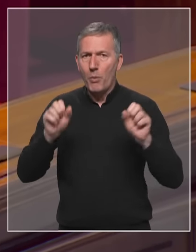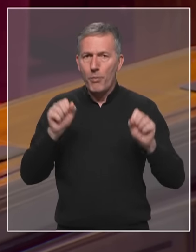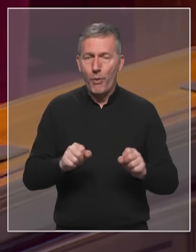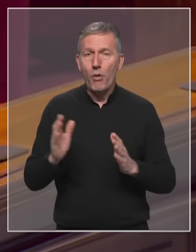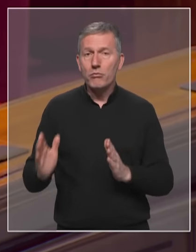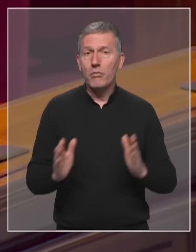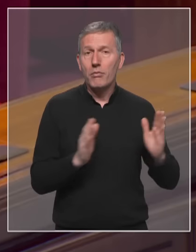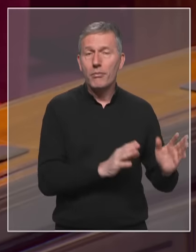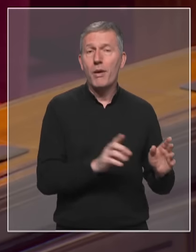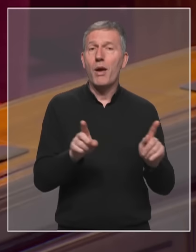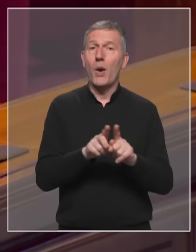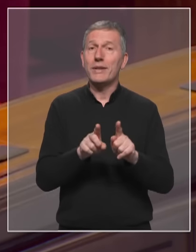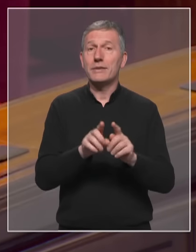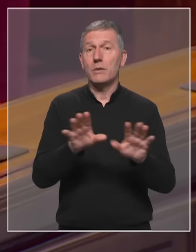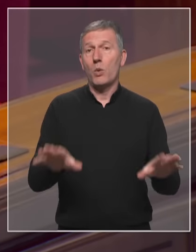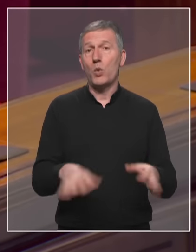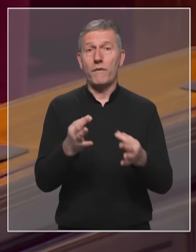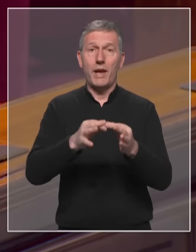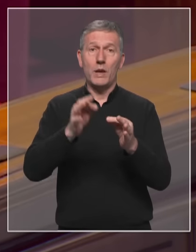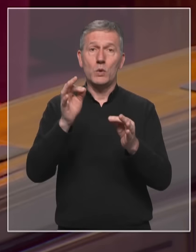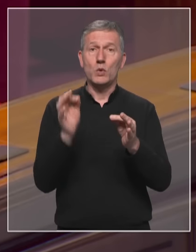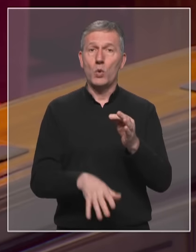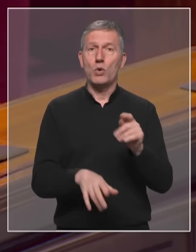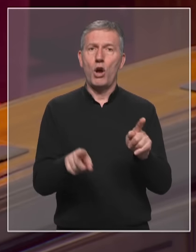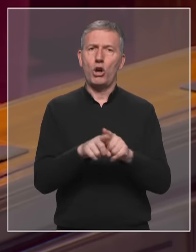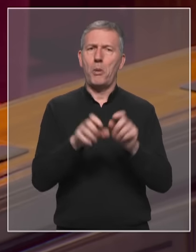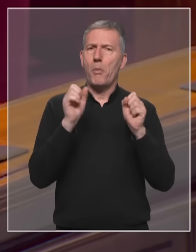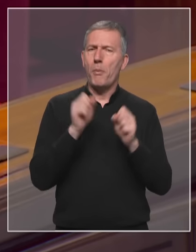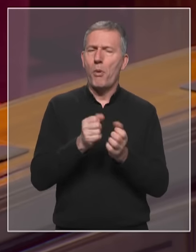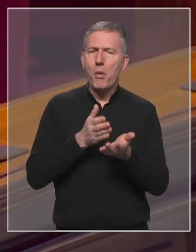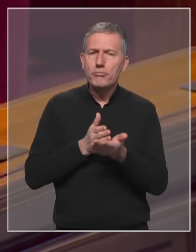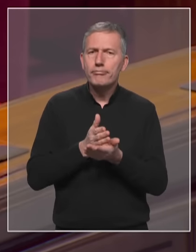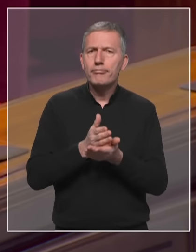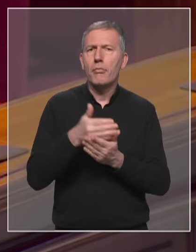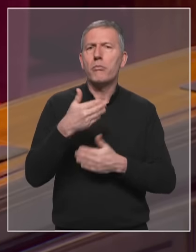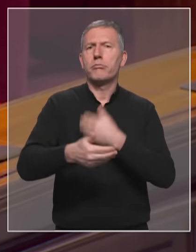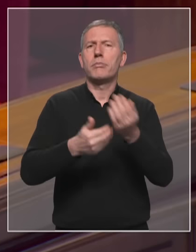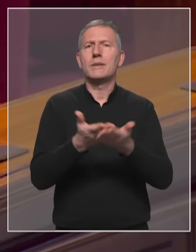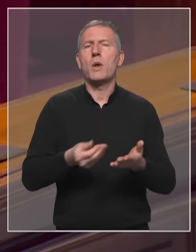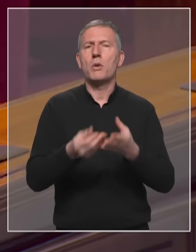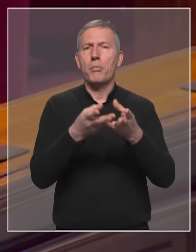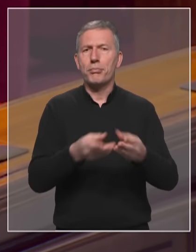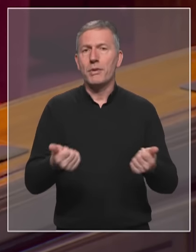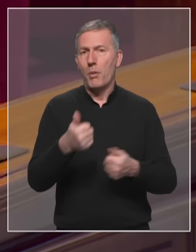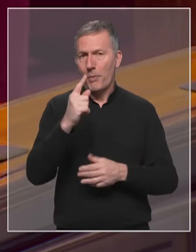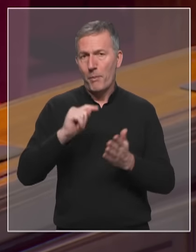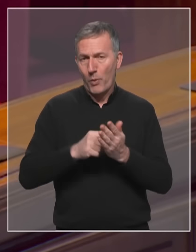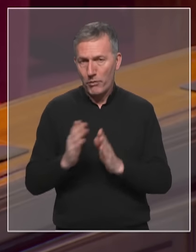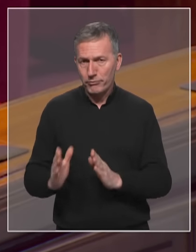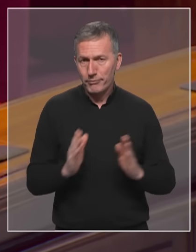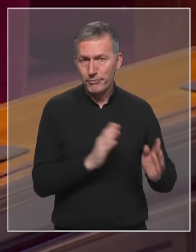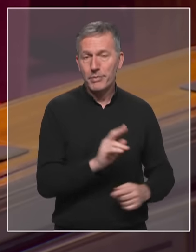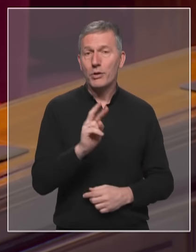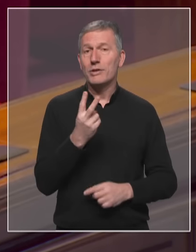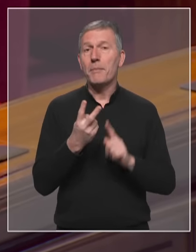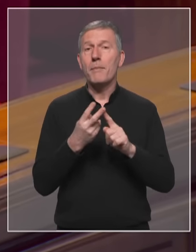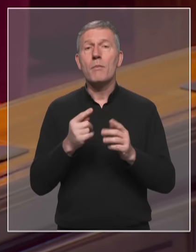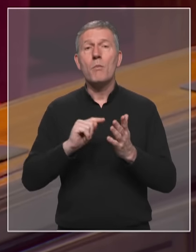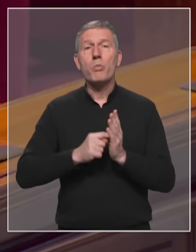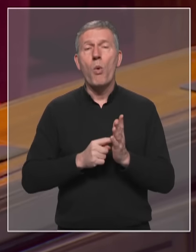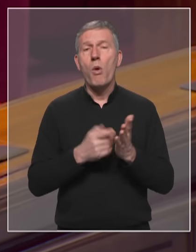enfin trouver une solution qui nous permette de traverser de façon pérenne cette situation. Ça, c'est le premier point. Sur le dernier point, je rappelle que